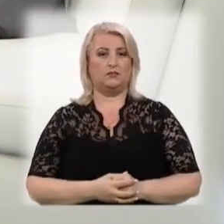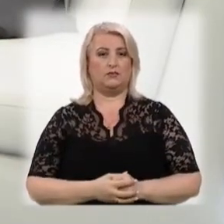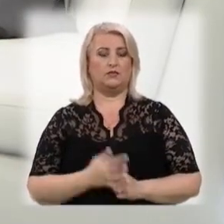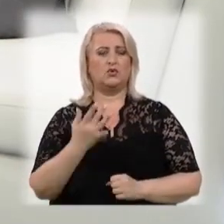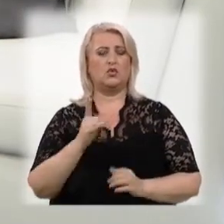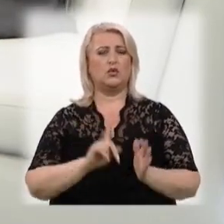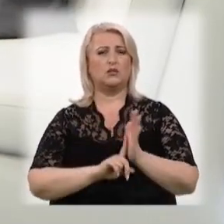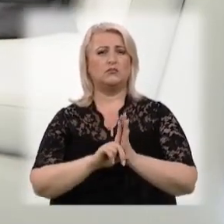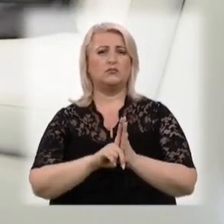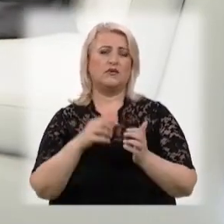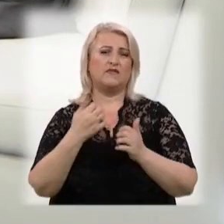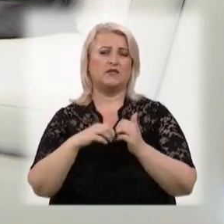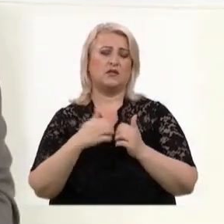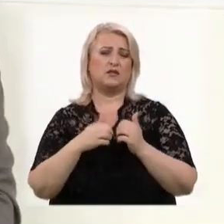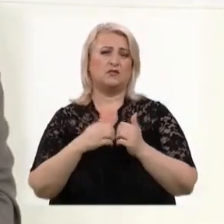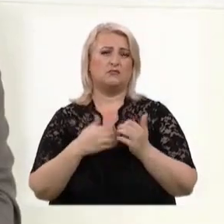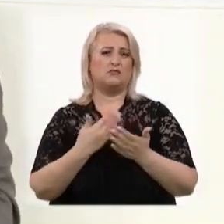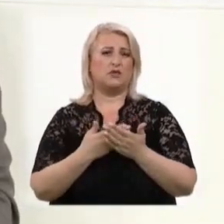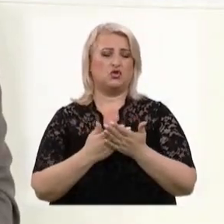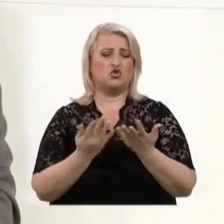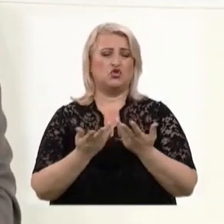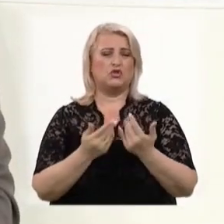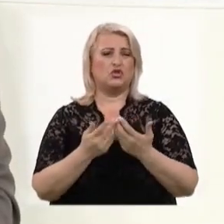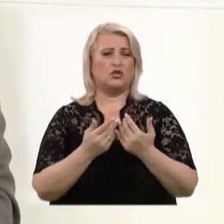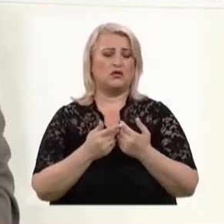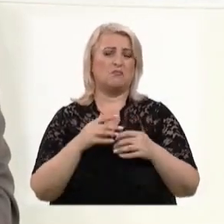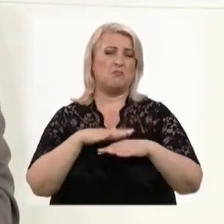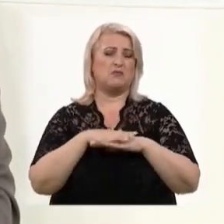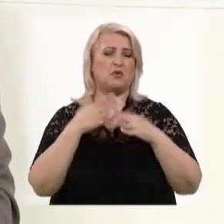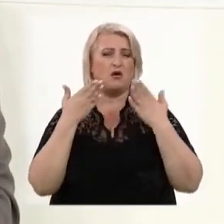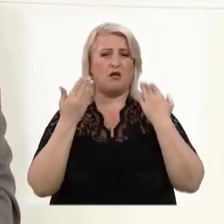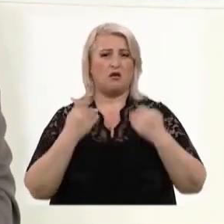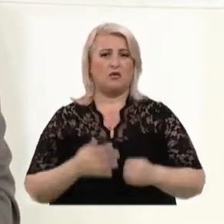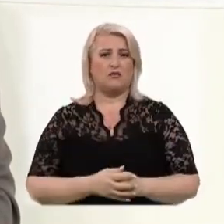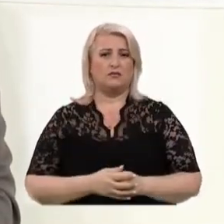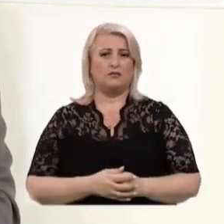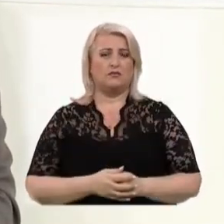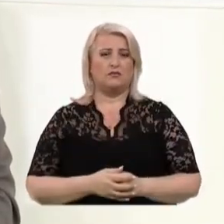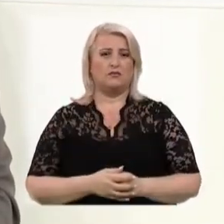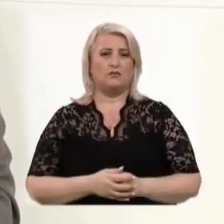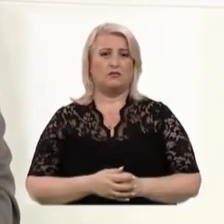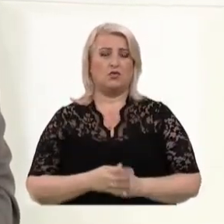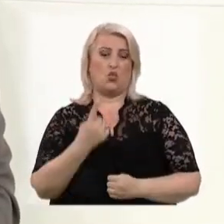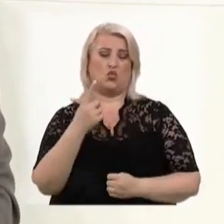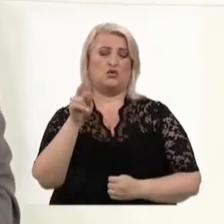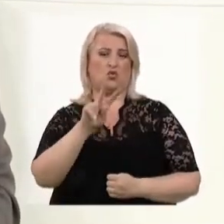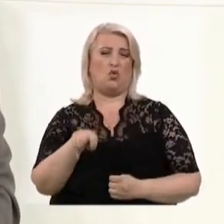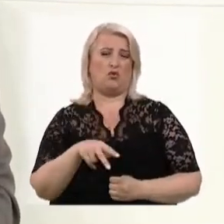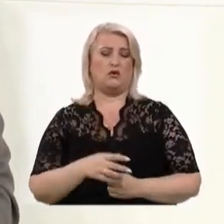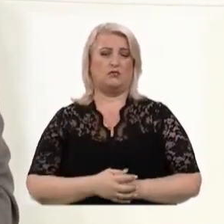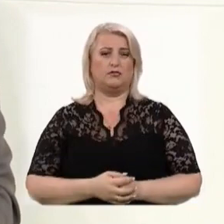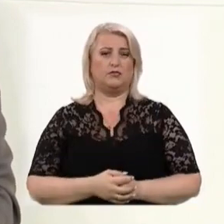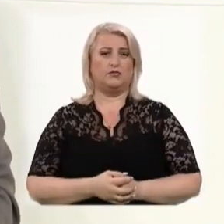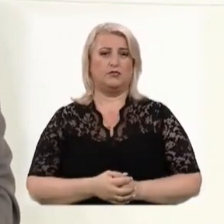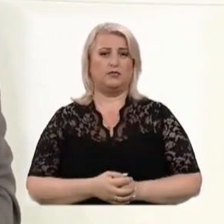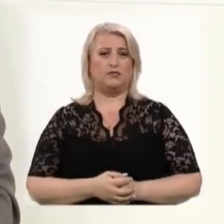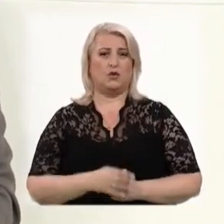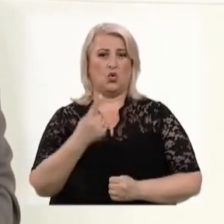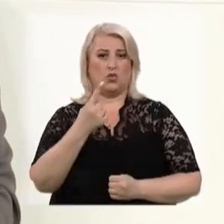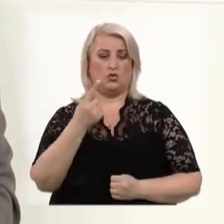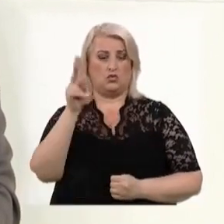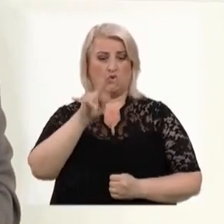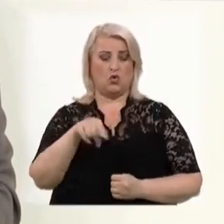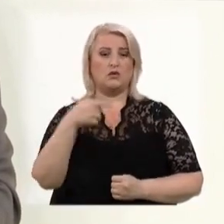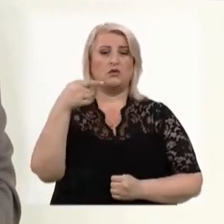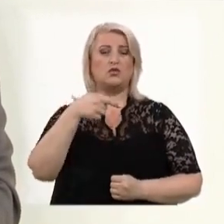ai spus până în interior spune așa că nu îți calculăm Ștefi matematică ușoară mea este mare parte de un dolar un dolar dolar 1000 de